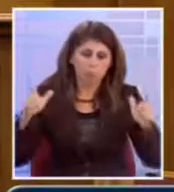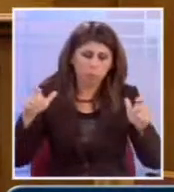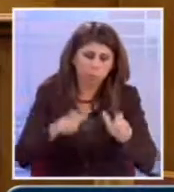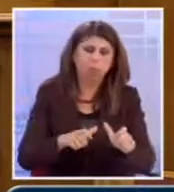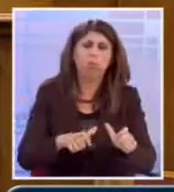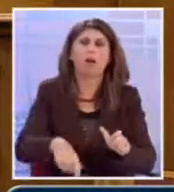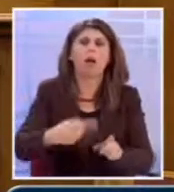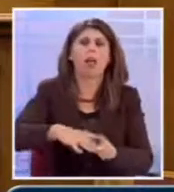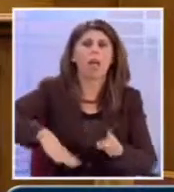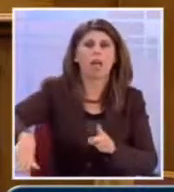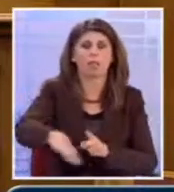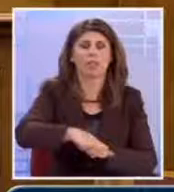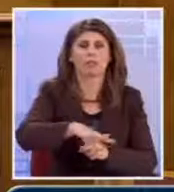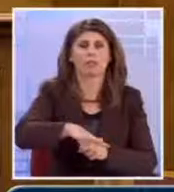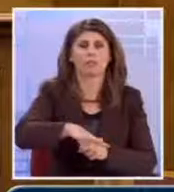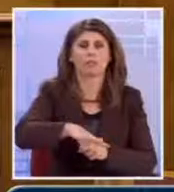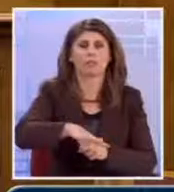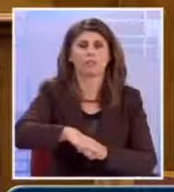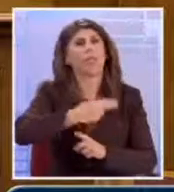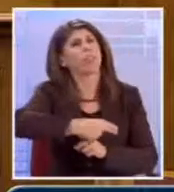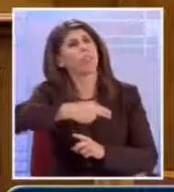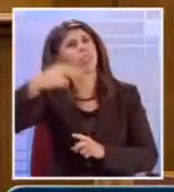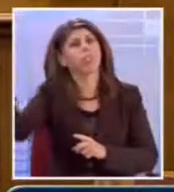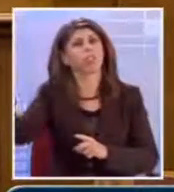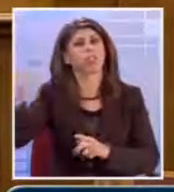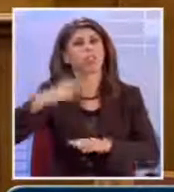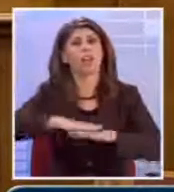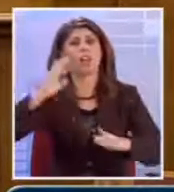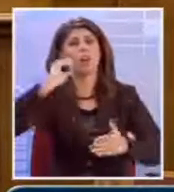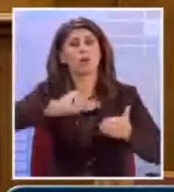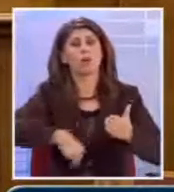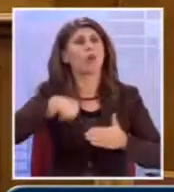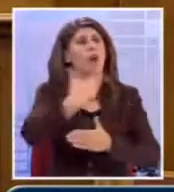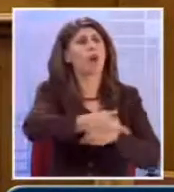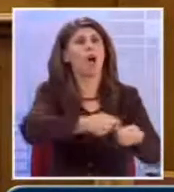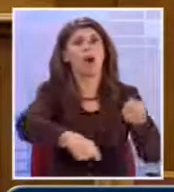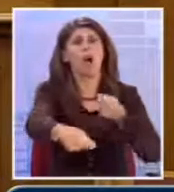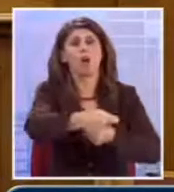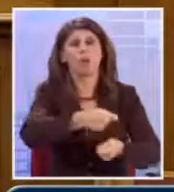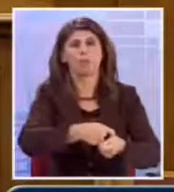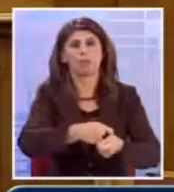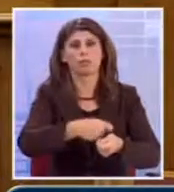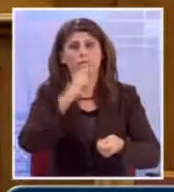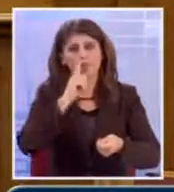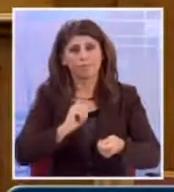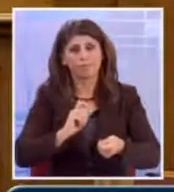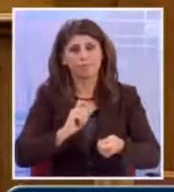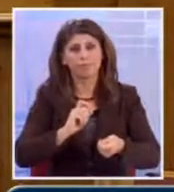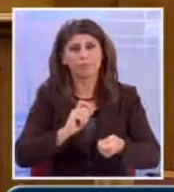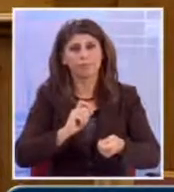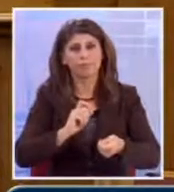το τέλος των μνημονίων και την έξοδο στις αγορές. Αναγκάστηκε να ανακρούσει πρίμνα.